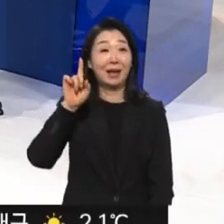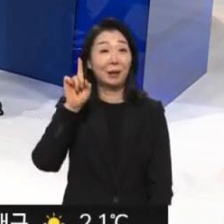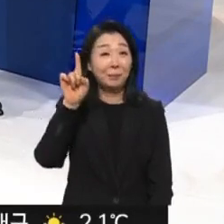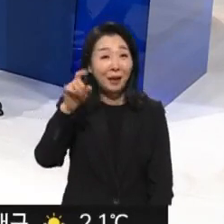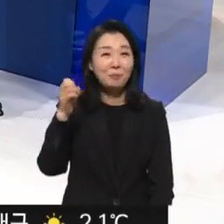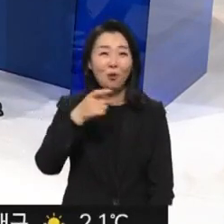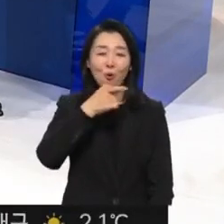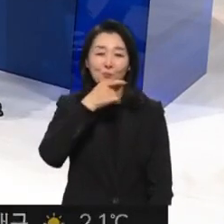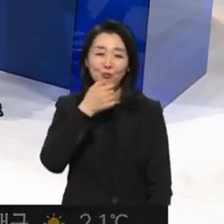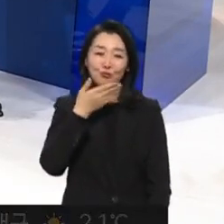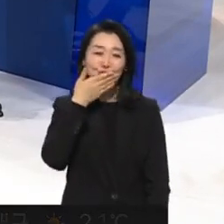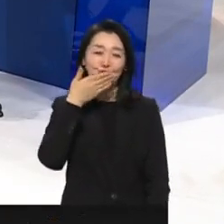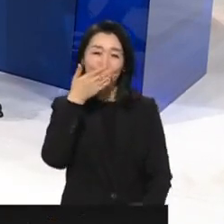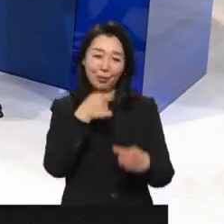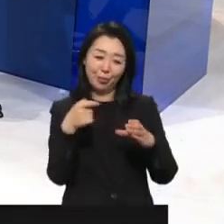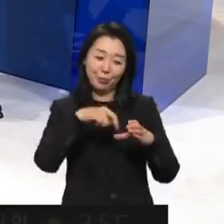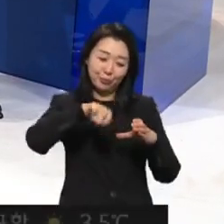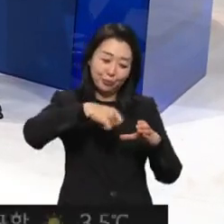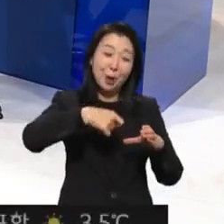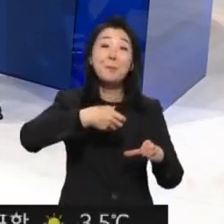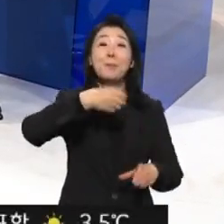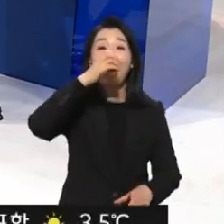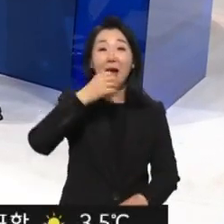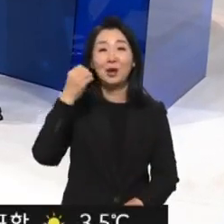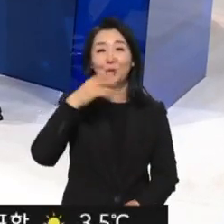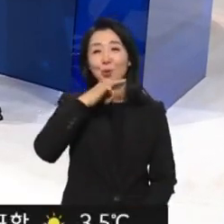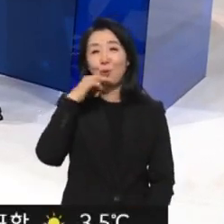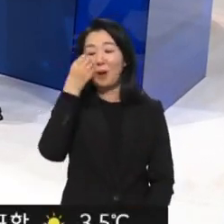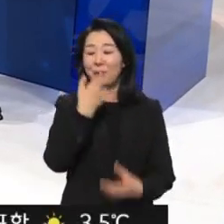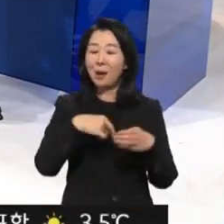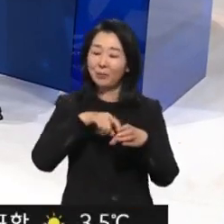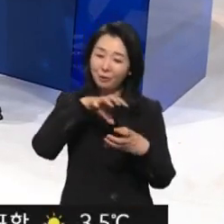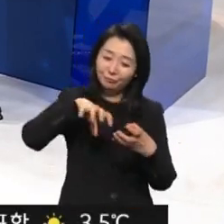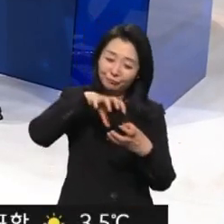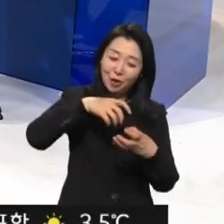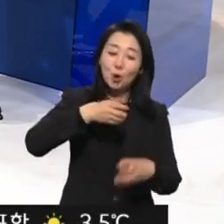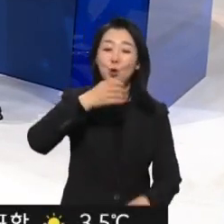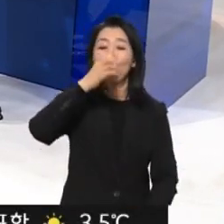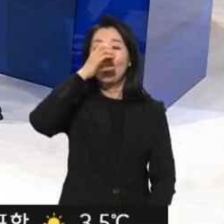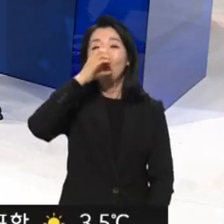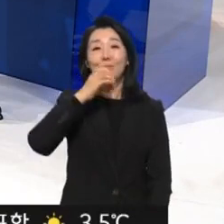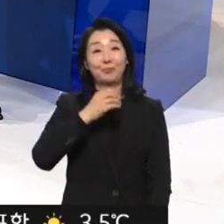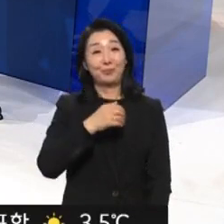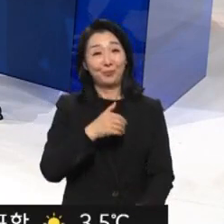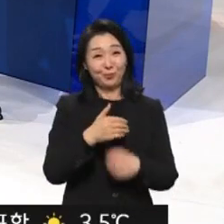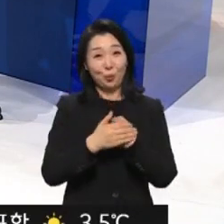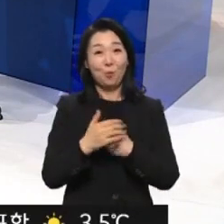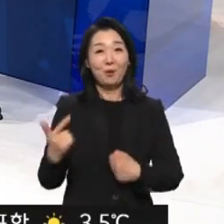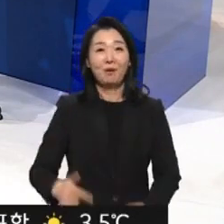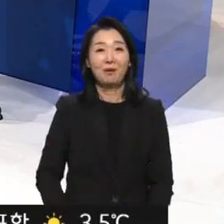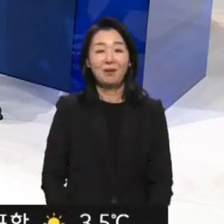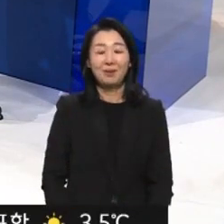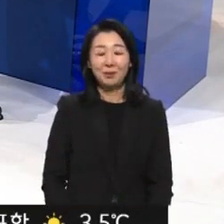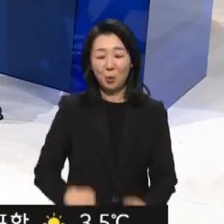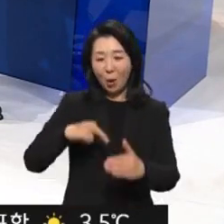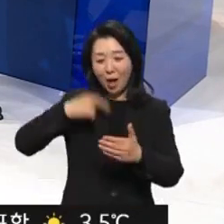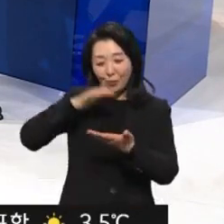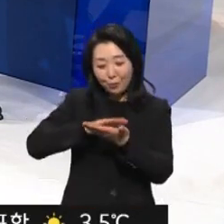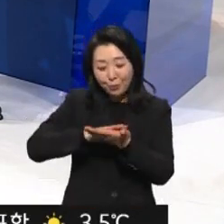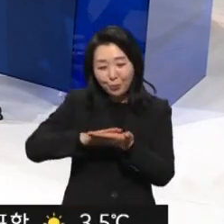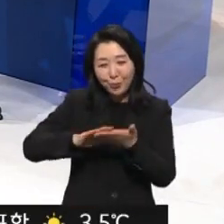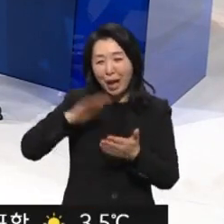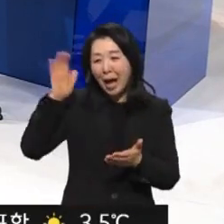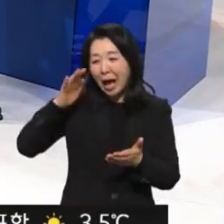물에 꿀을 한 스푼 타서 마시거나 토마토를 갈아 마시면 숙취에 도움이 된다고 합니다. 또 해장 목적으로 매운